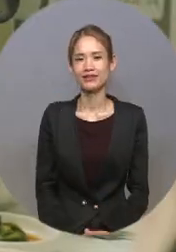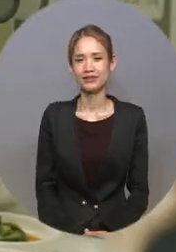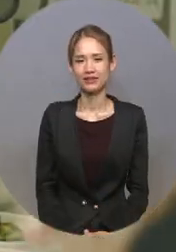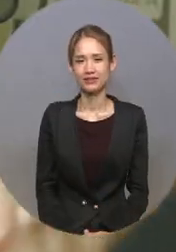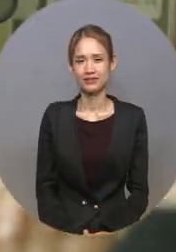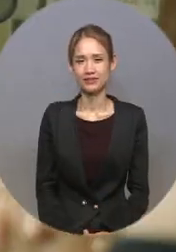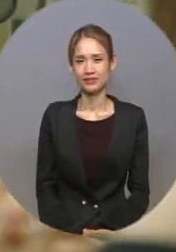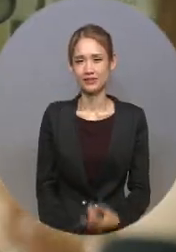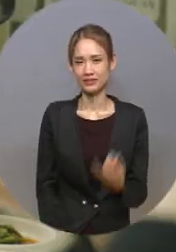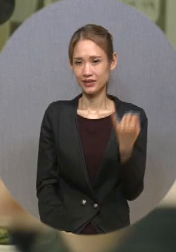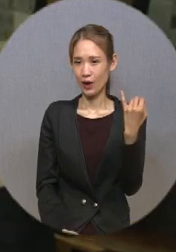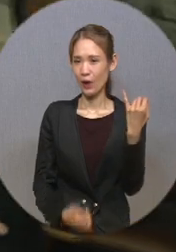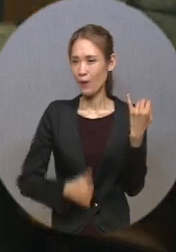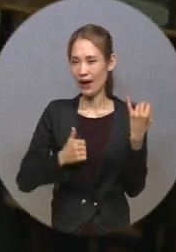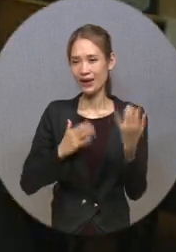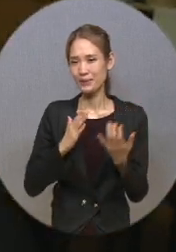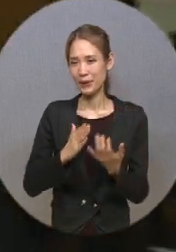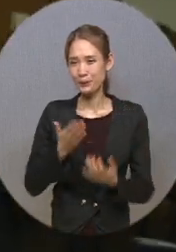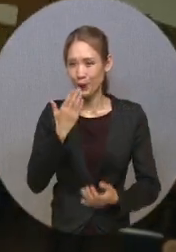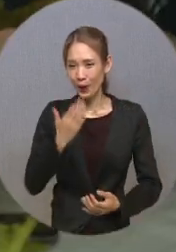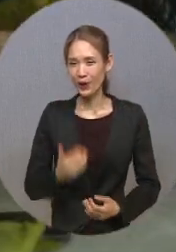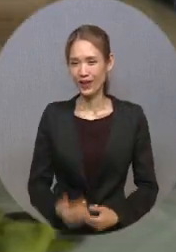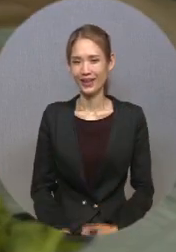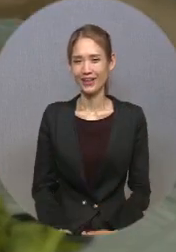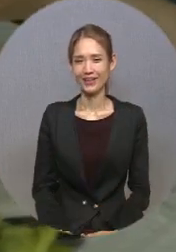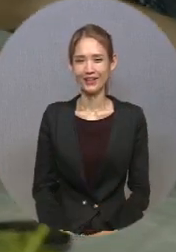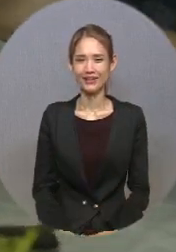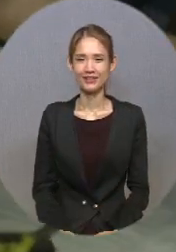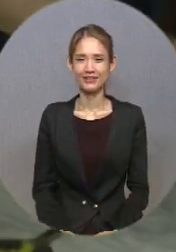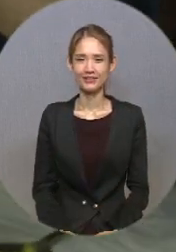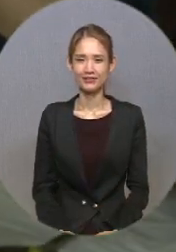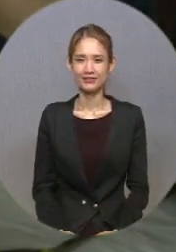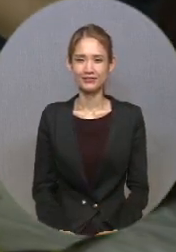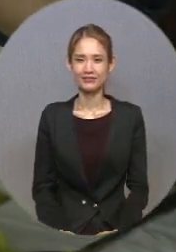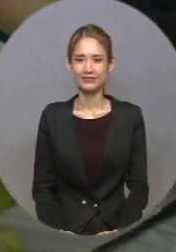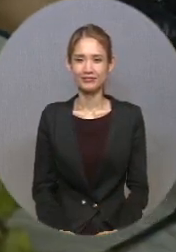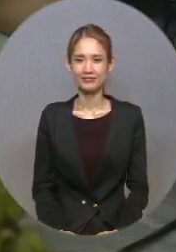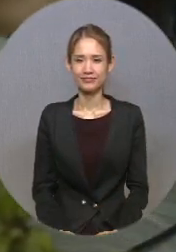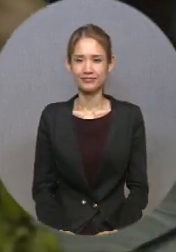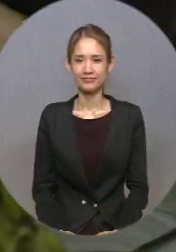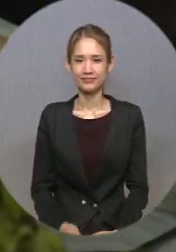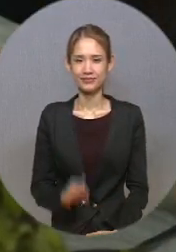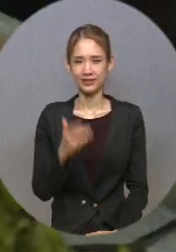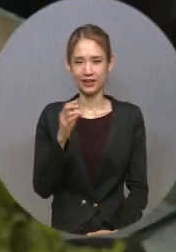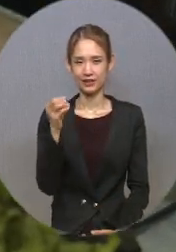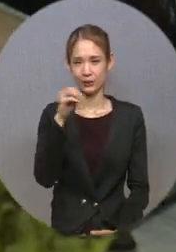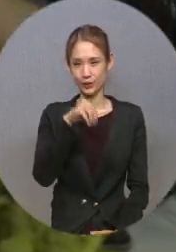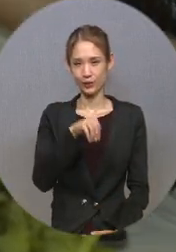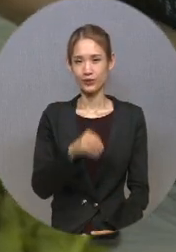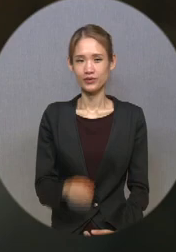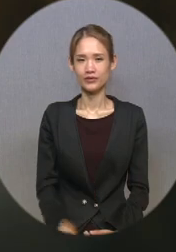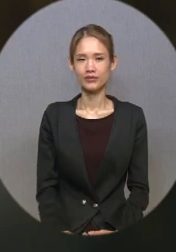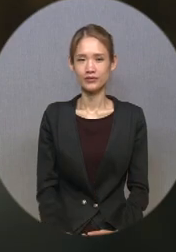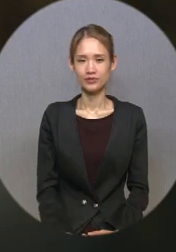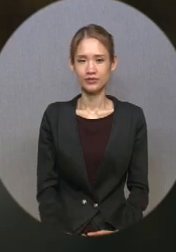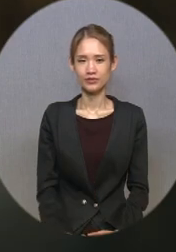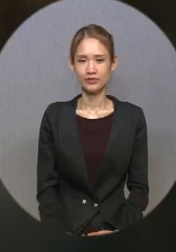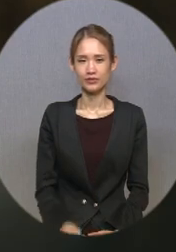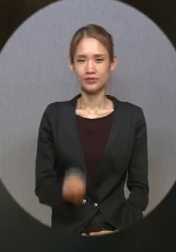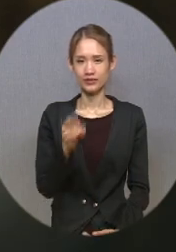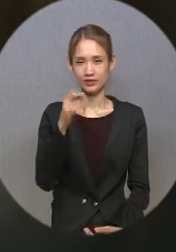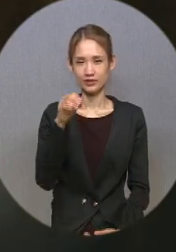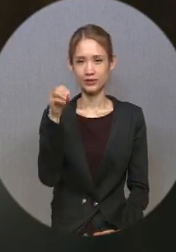네. 화내지 말고 이제 먹어요. 아, 네. 자, 올리고 야채도 올리고. 야채 얼면 안 되죠. 전 야채 좋아합니다. 야채